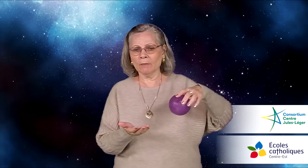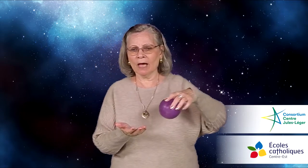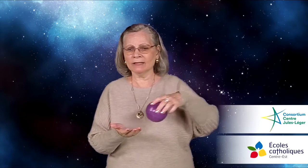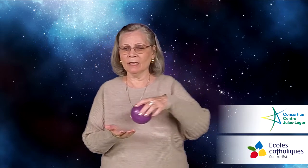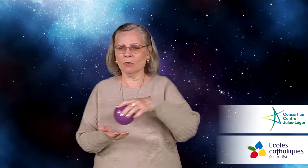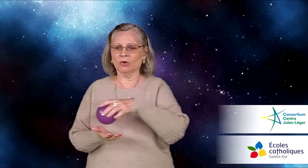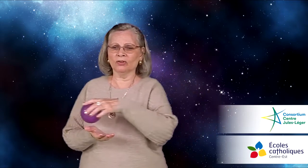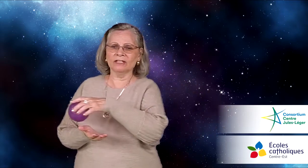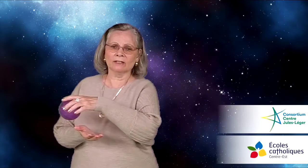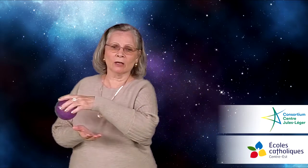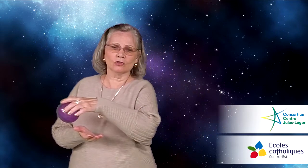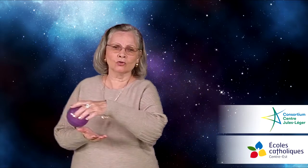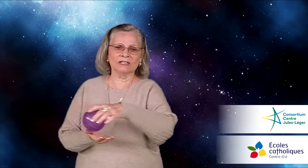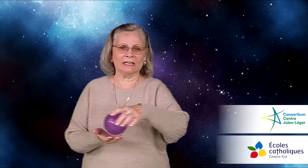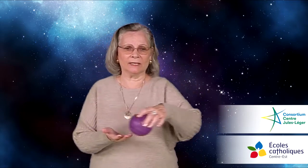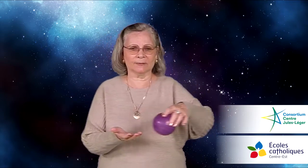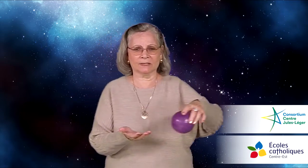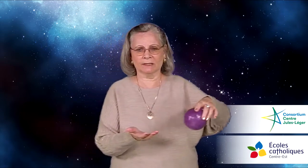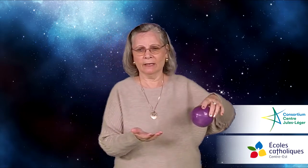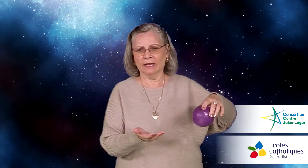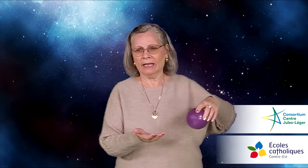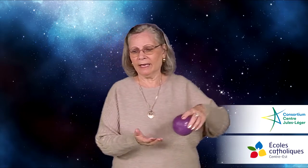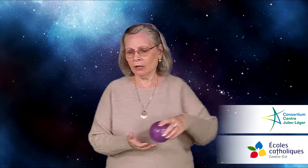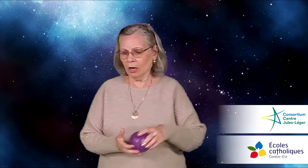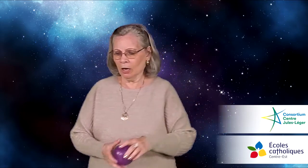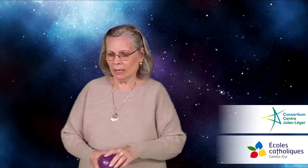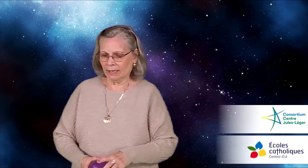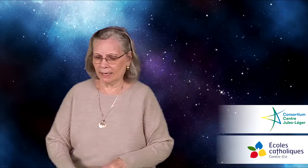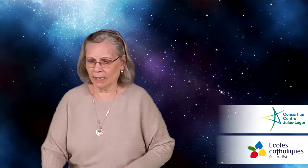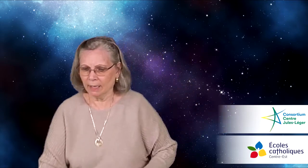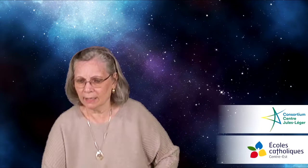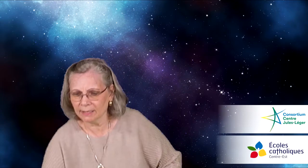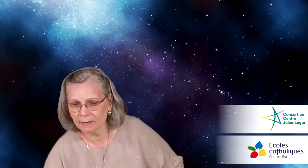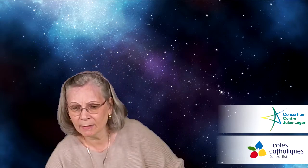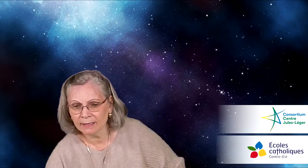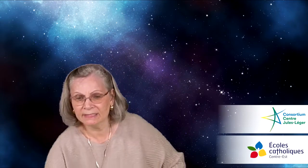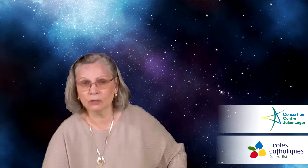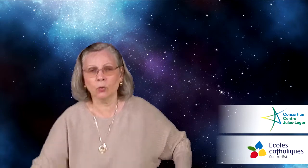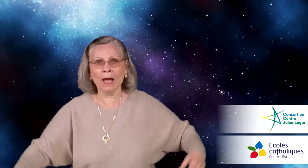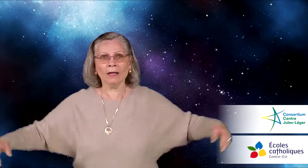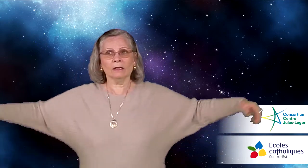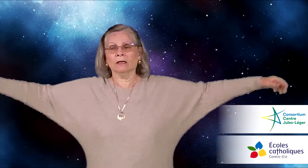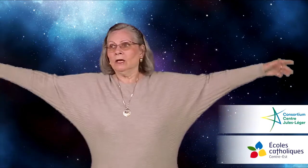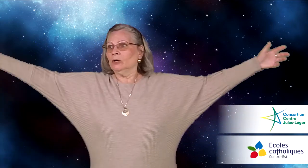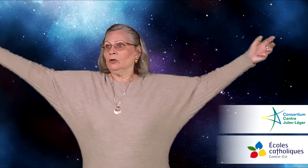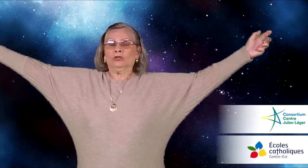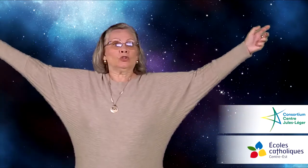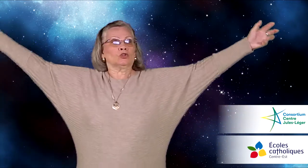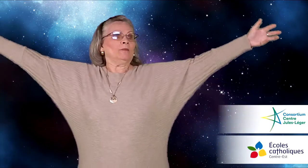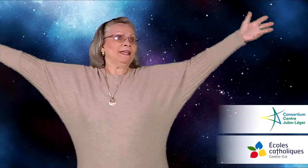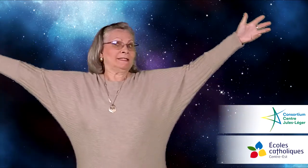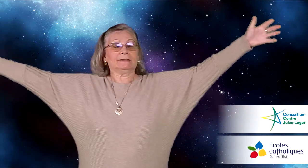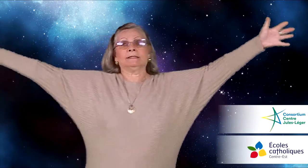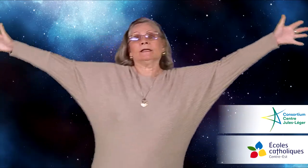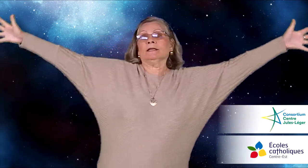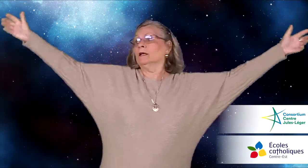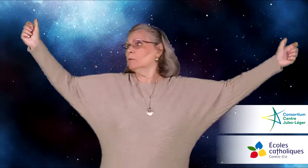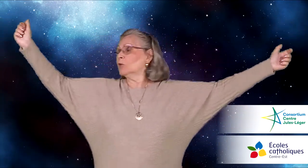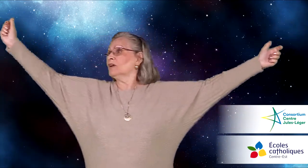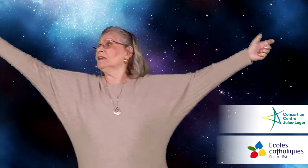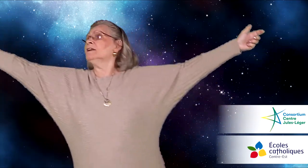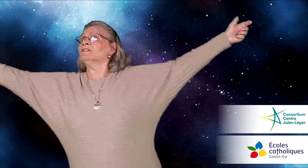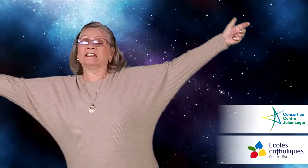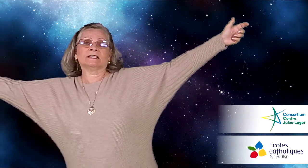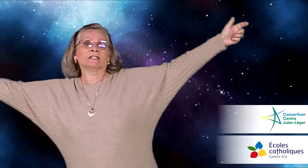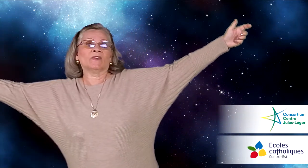vais augmenter mon étendue d'ellipse. » Et, là, les étoiles se sont mis à s'étirer